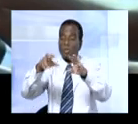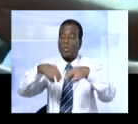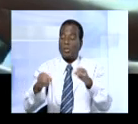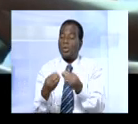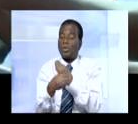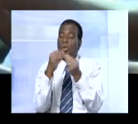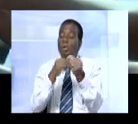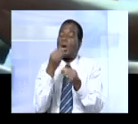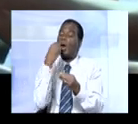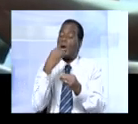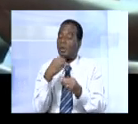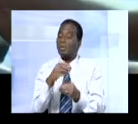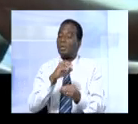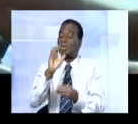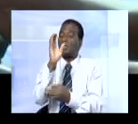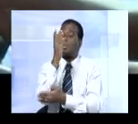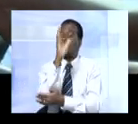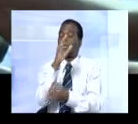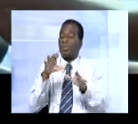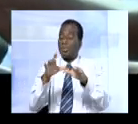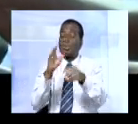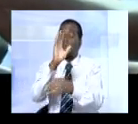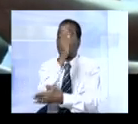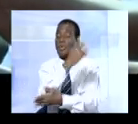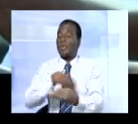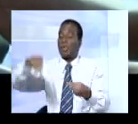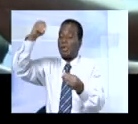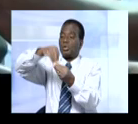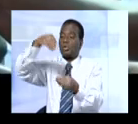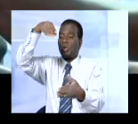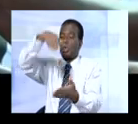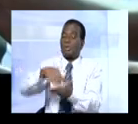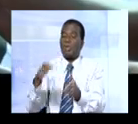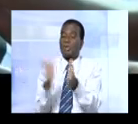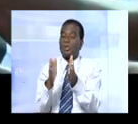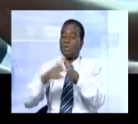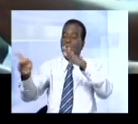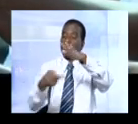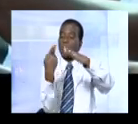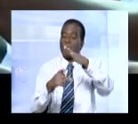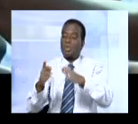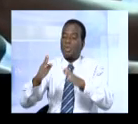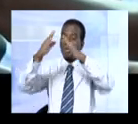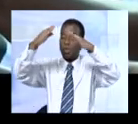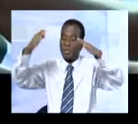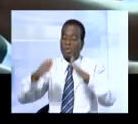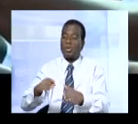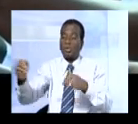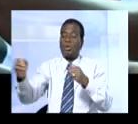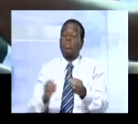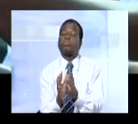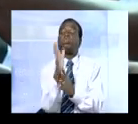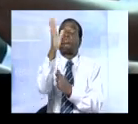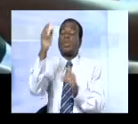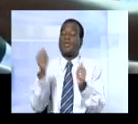300 hectares de plantations forestières. À cela, il faut ajouter les écoles primaires, des habitations calcinées avec